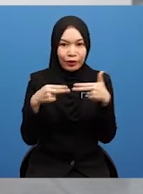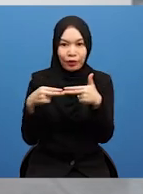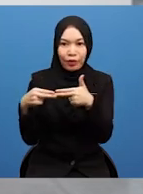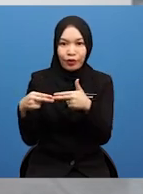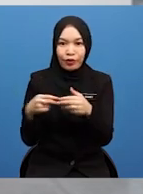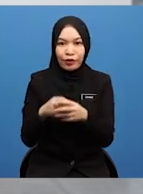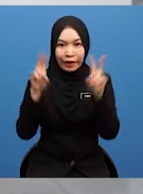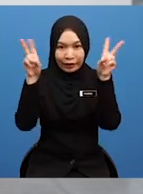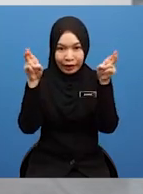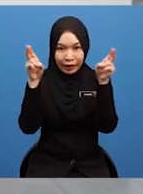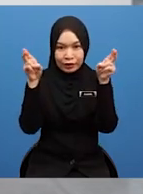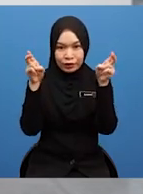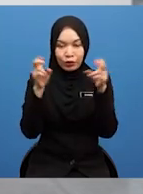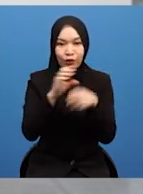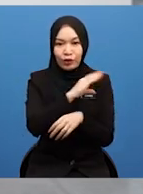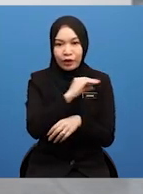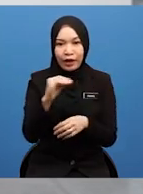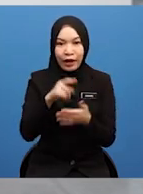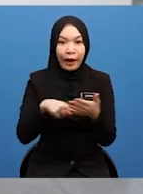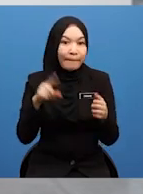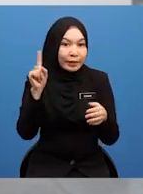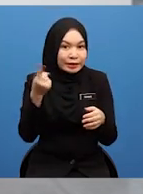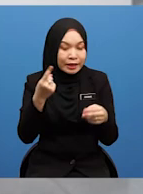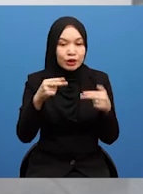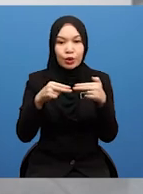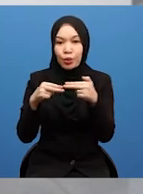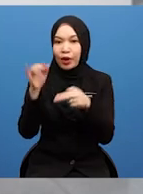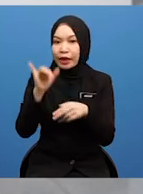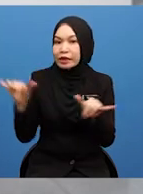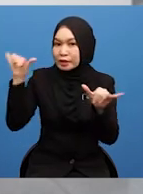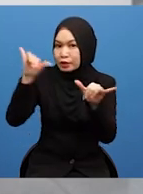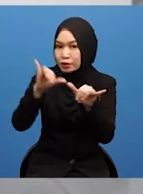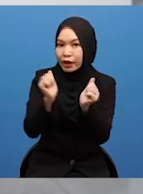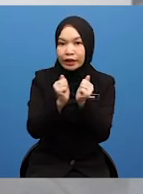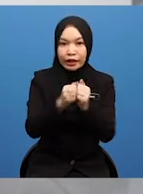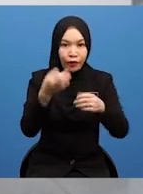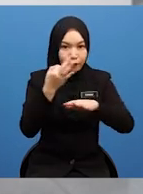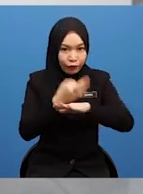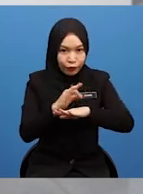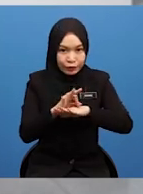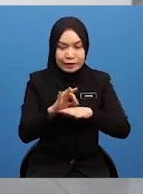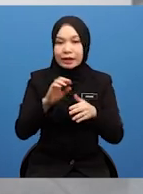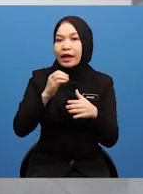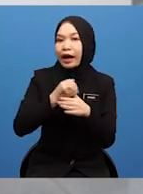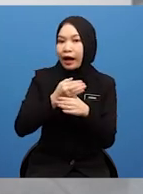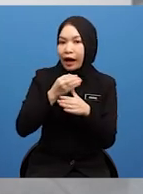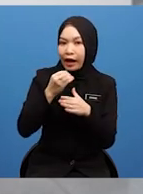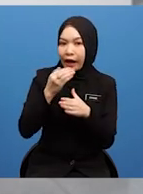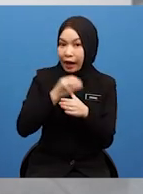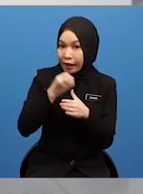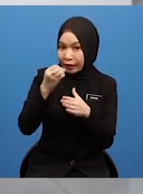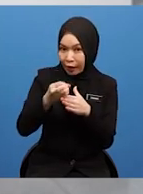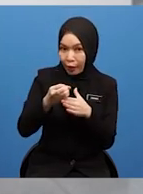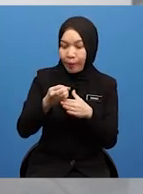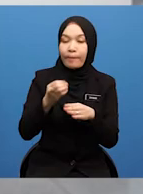tema atau Apa saja hubungan yang bersesuaian dengan fungsi atau Makna yang ingin